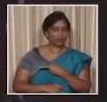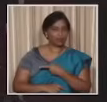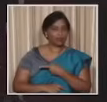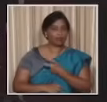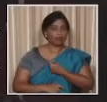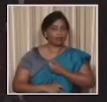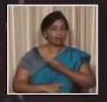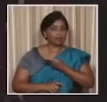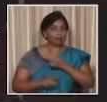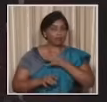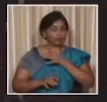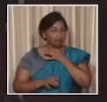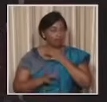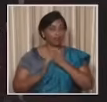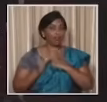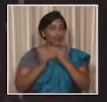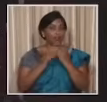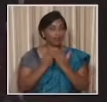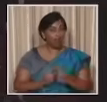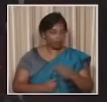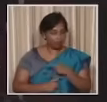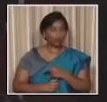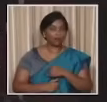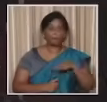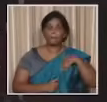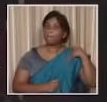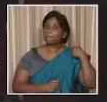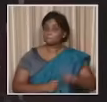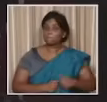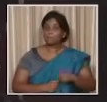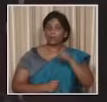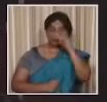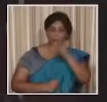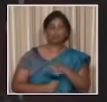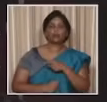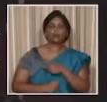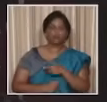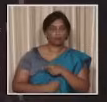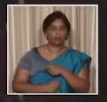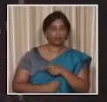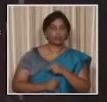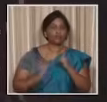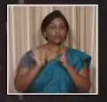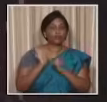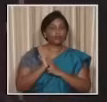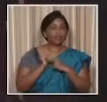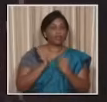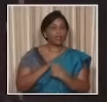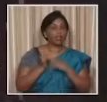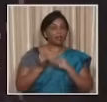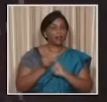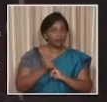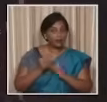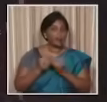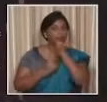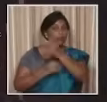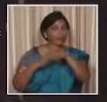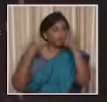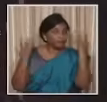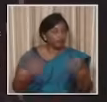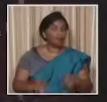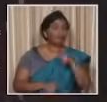ව්‍යාජ විගණන ප්‍රධාන විගණක කියන පුද්ගලයාව VRS එකක් දීලා